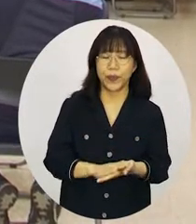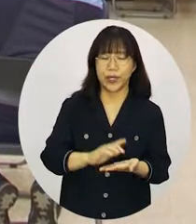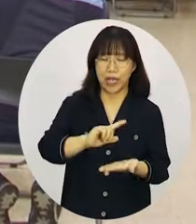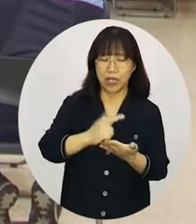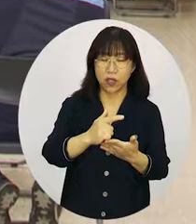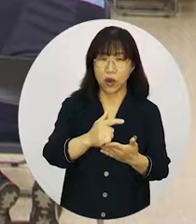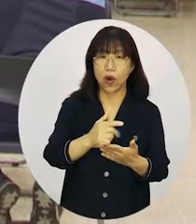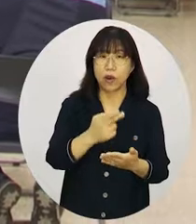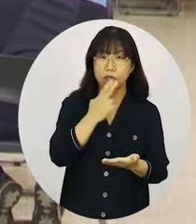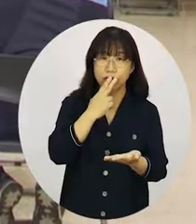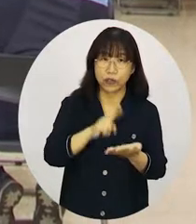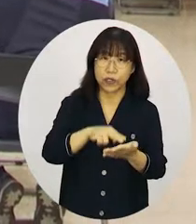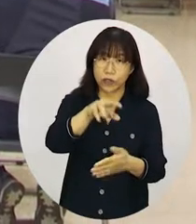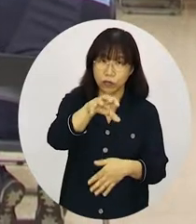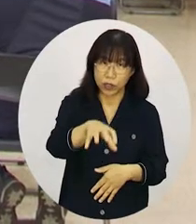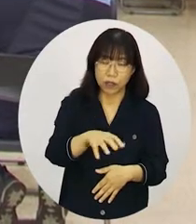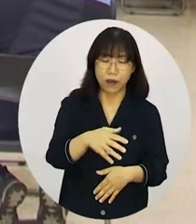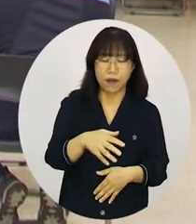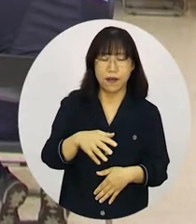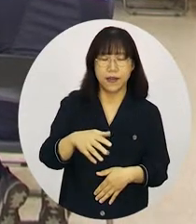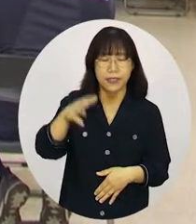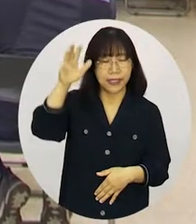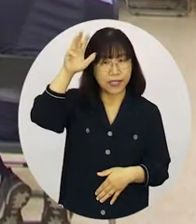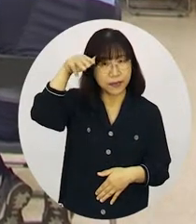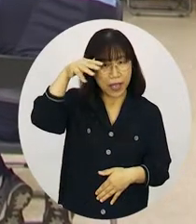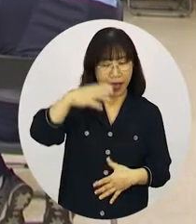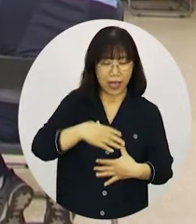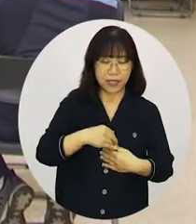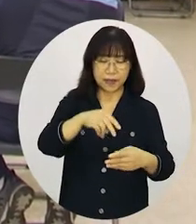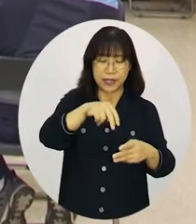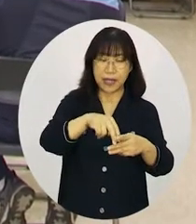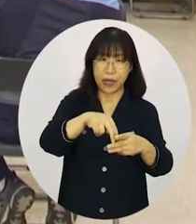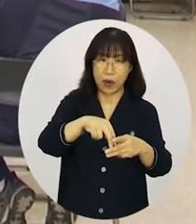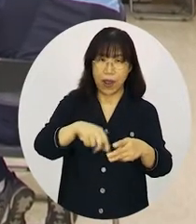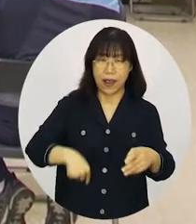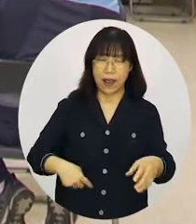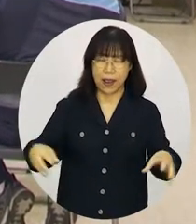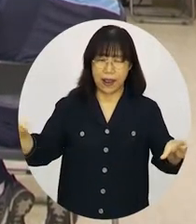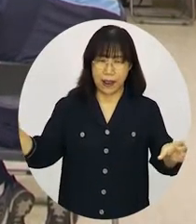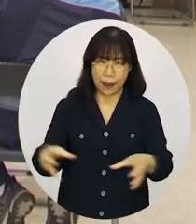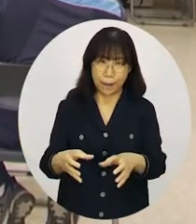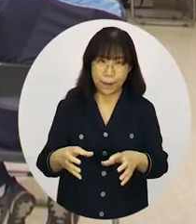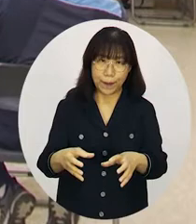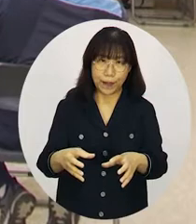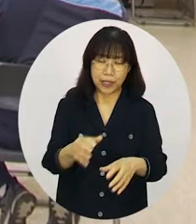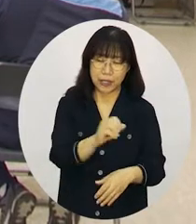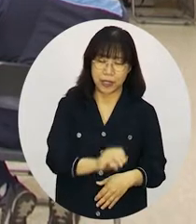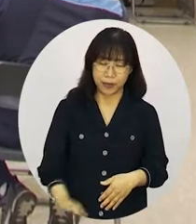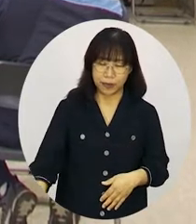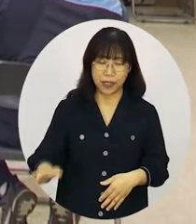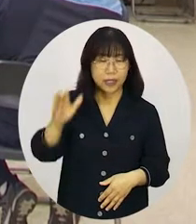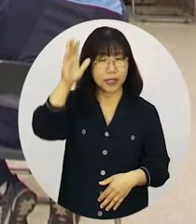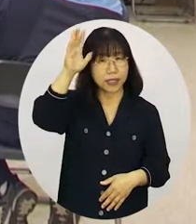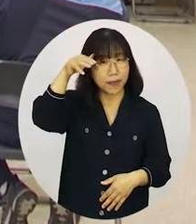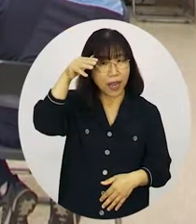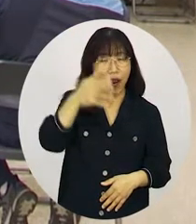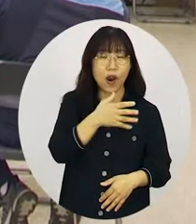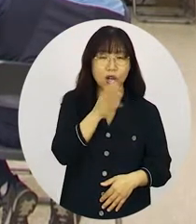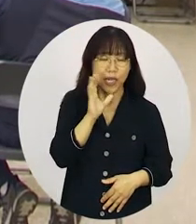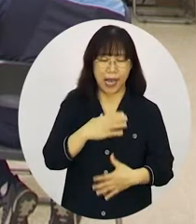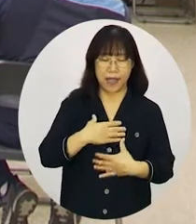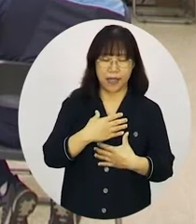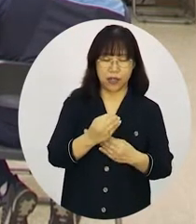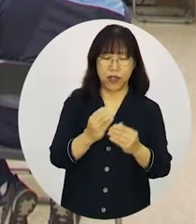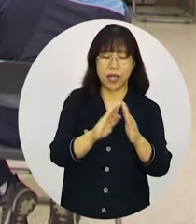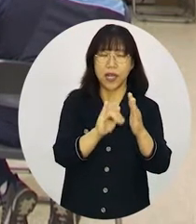그래서 이번에 저희 강서구체국에서는 강서구 치매안심센터와 협업을 통해 실종된 치매 어르신을